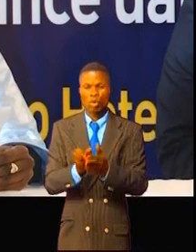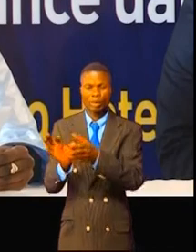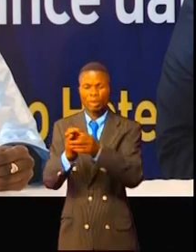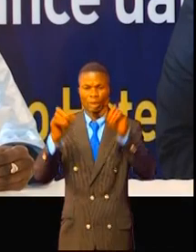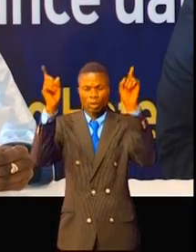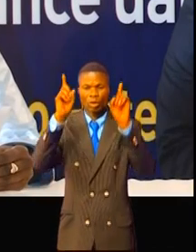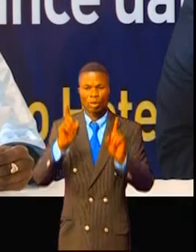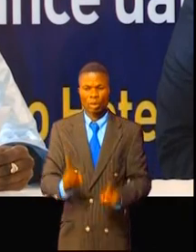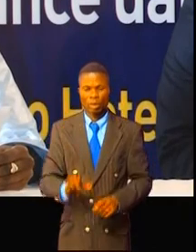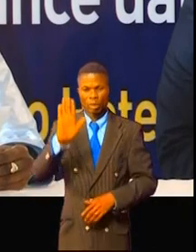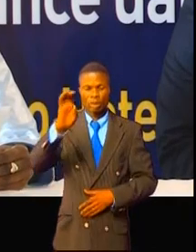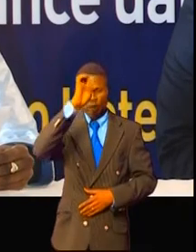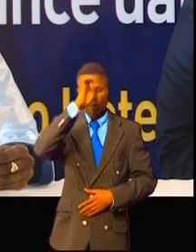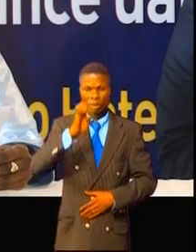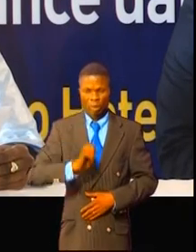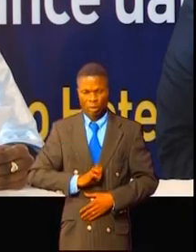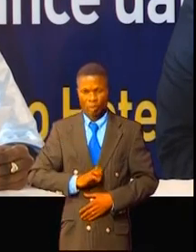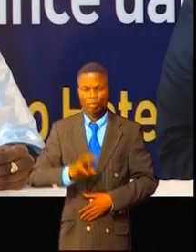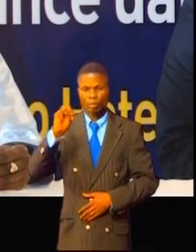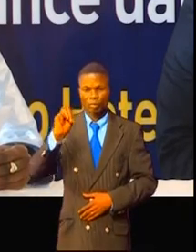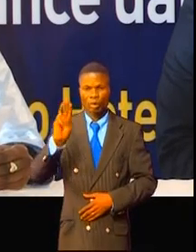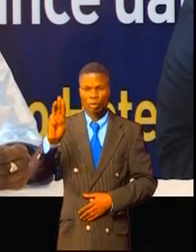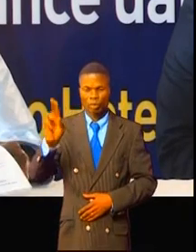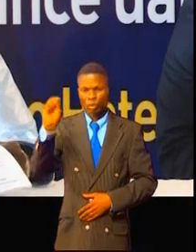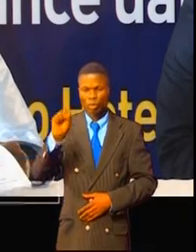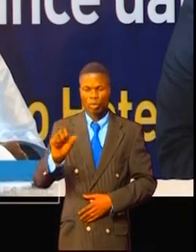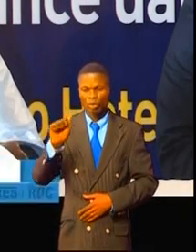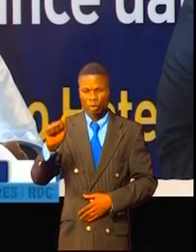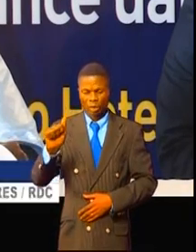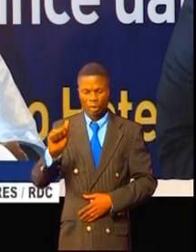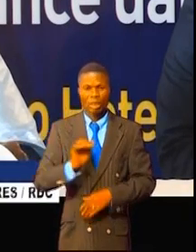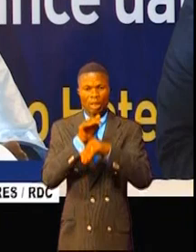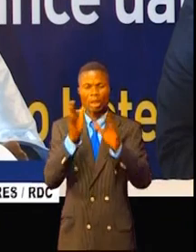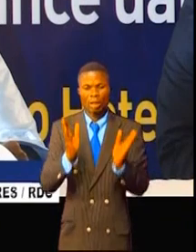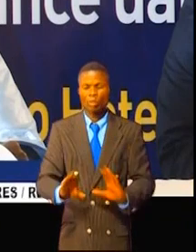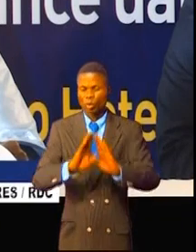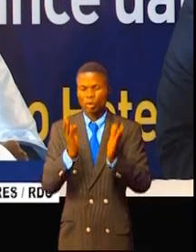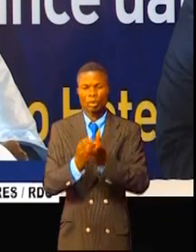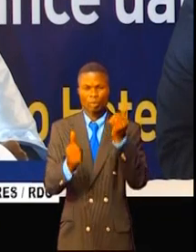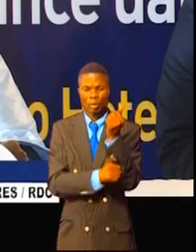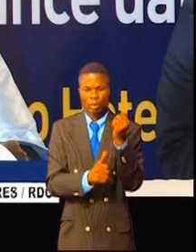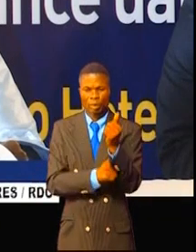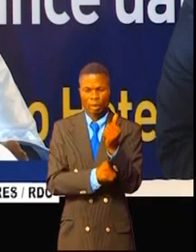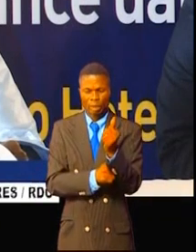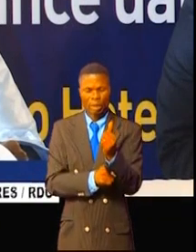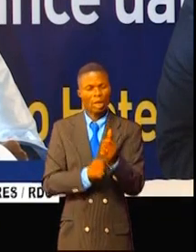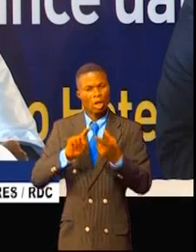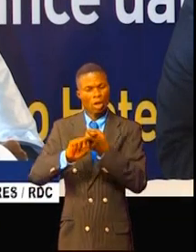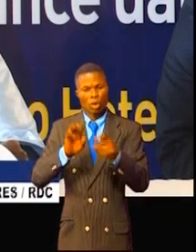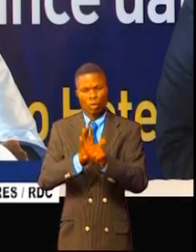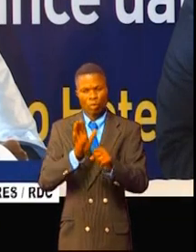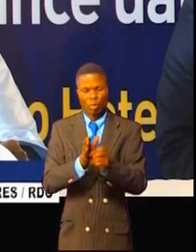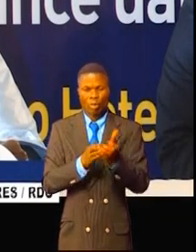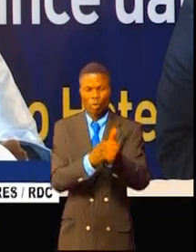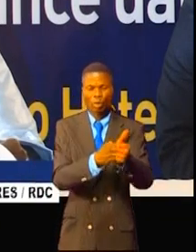son excellence monsieur naissait faki mahamat les participants ont exprimé leur profonde gratitude au leadership